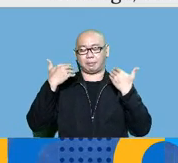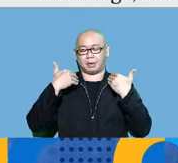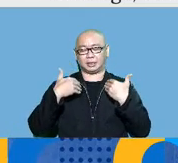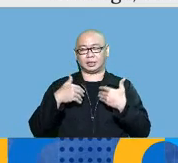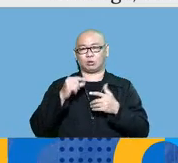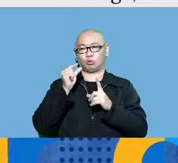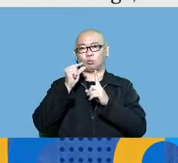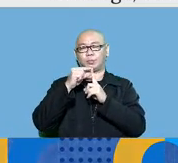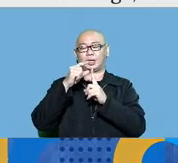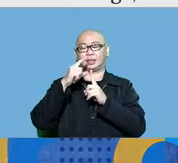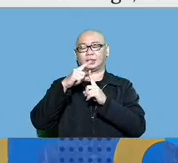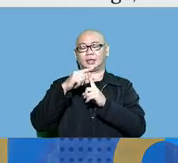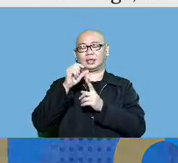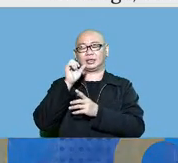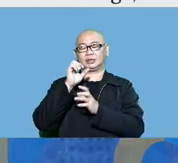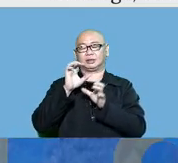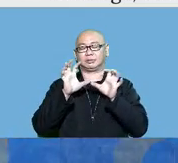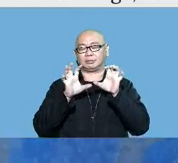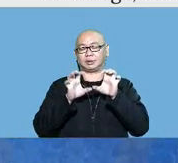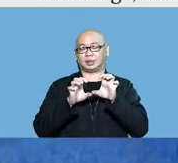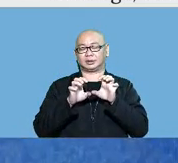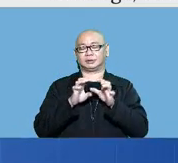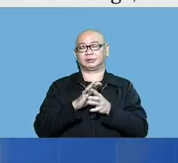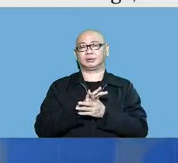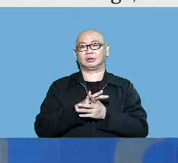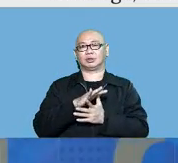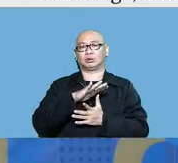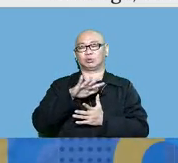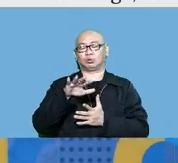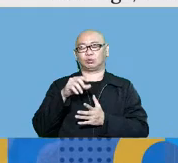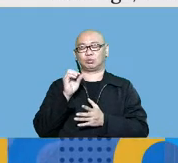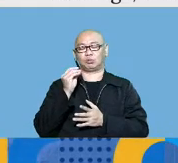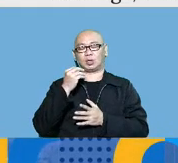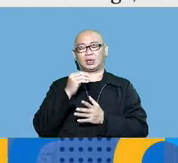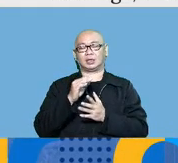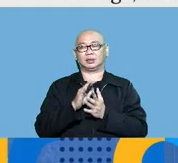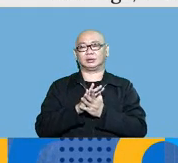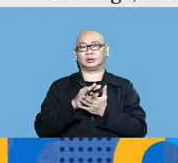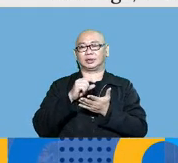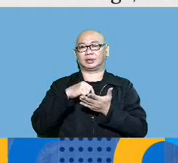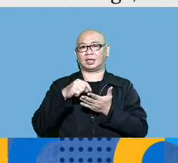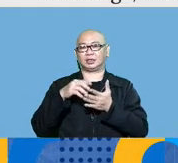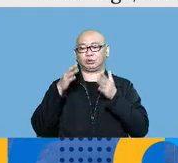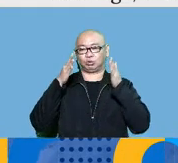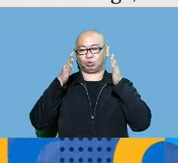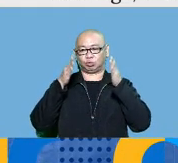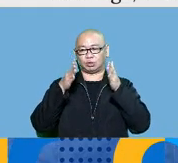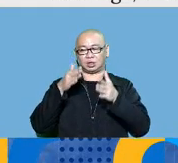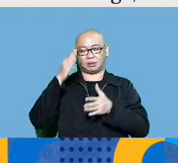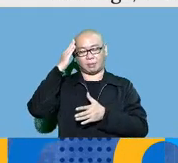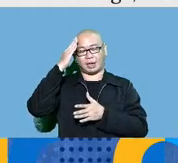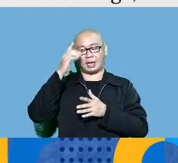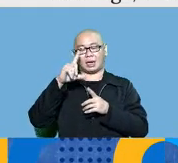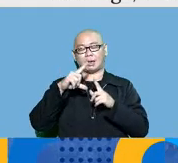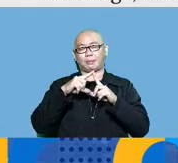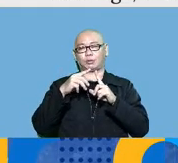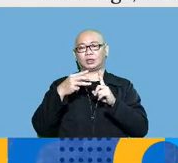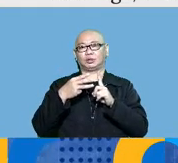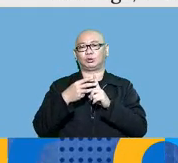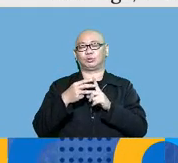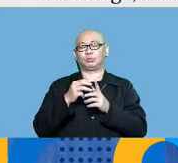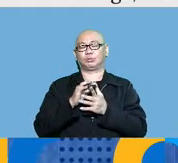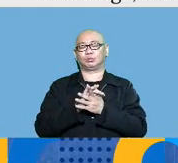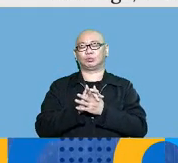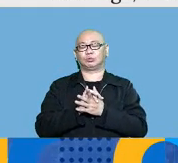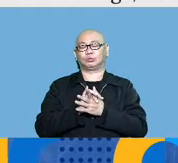UPT di lingkungan Universitas Negeri Semarang, Ketua dan Sekretaris Jurusan, Kepala Laboratorium,